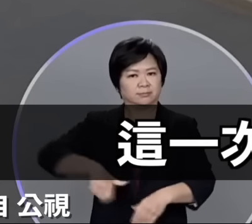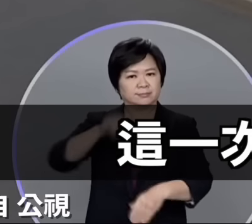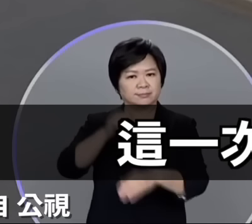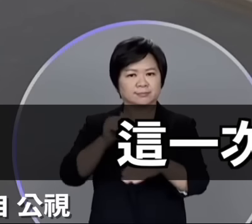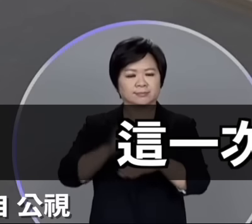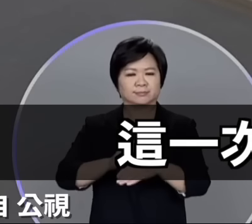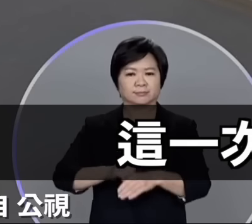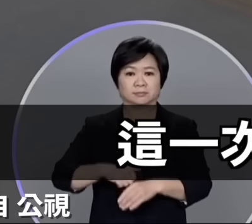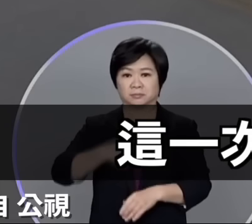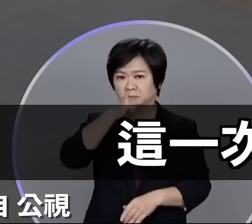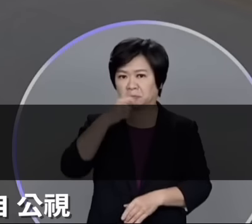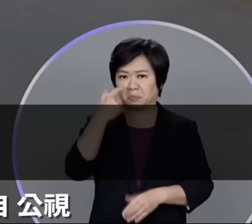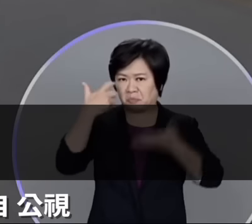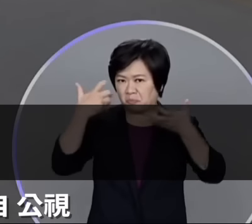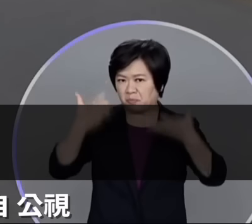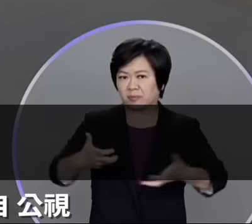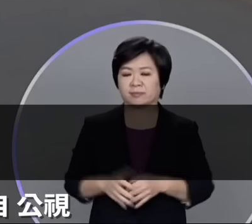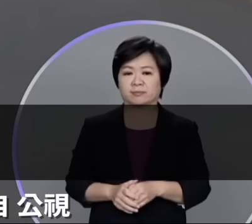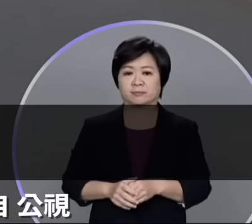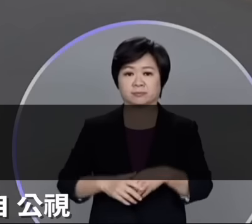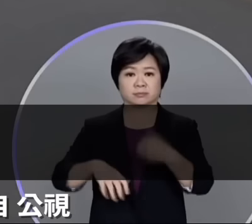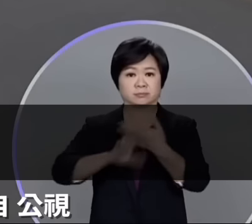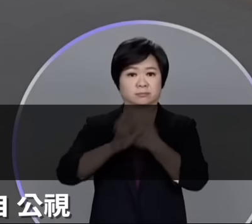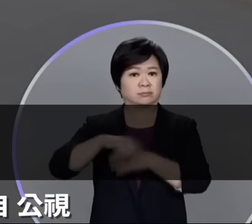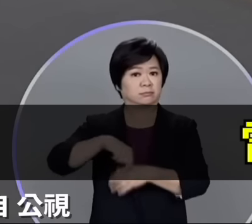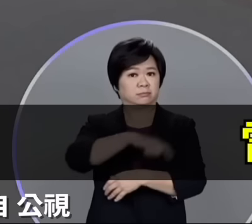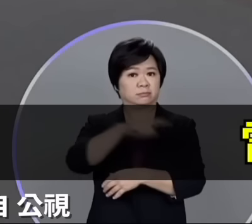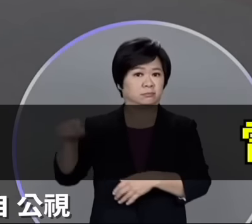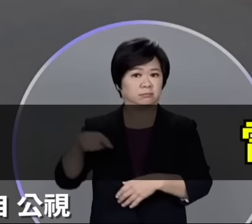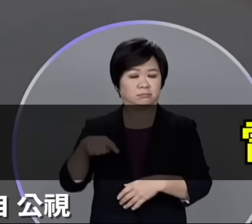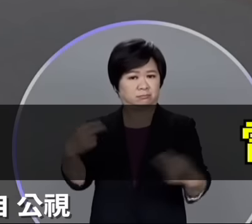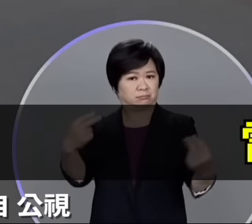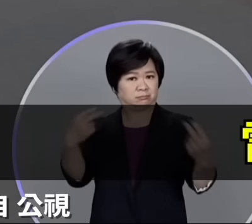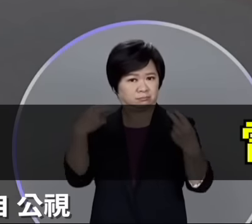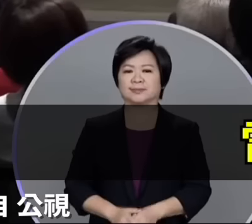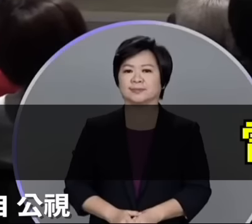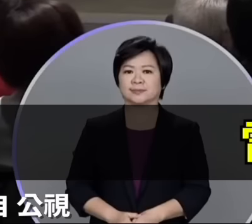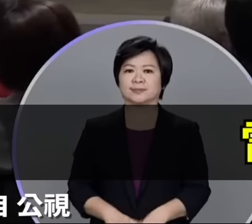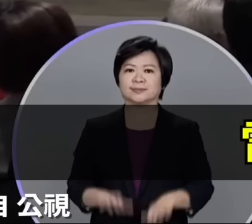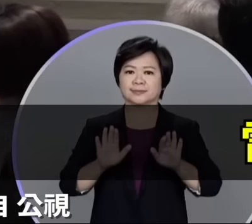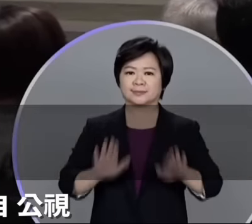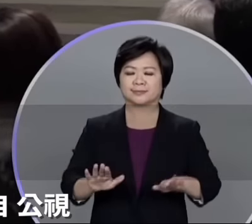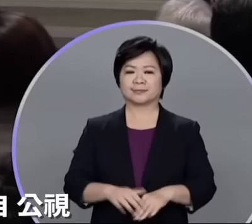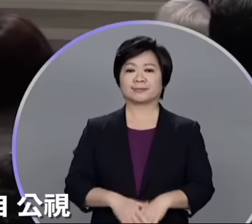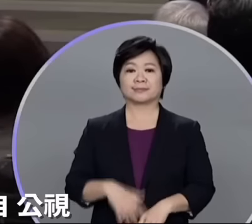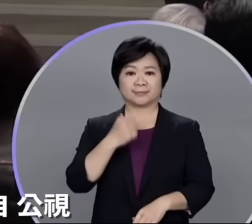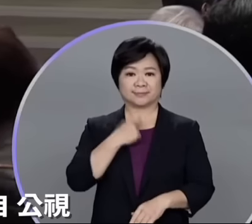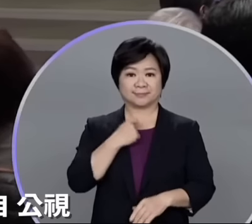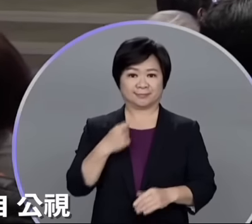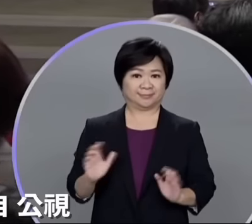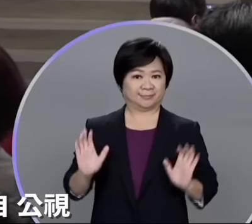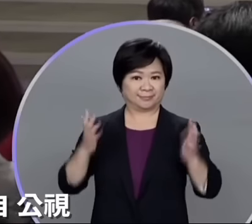辩论会的快速回顾就先到这边，1月11记得出来投票，电视笑话冠军，我们下回见。